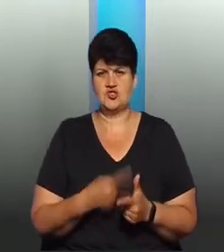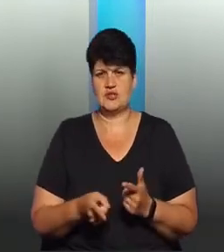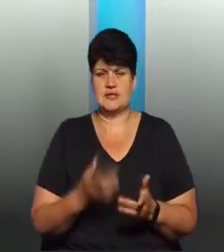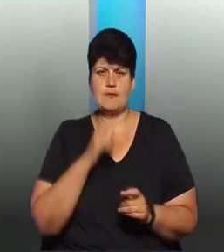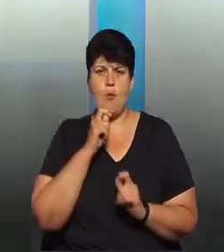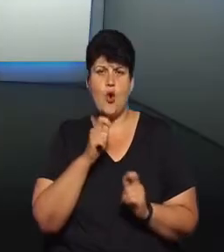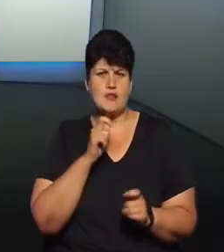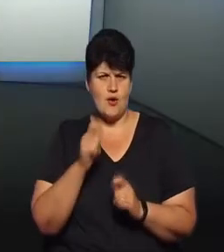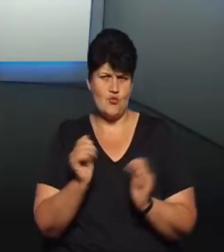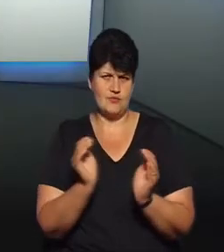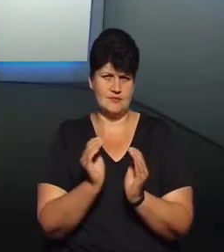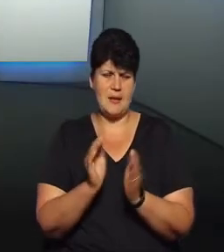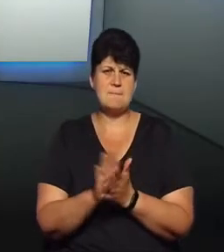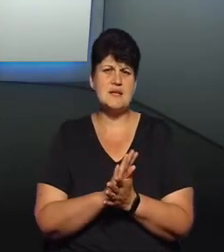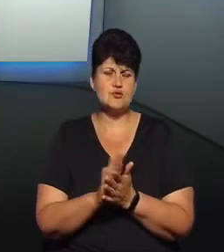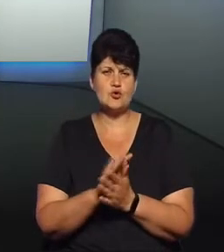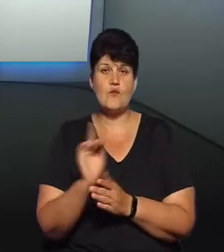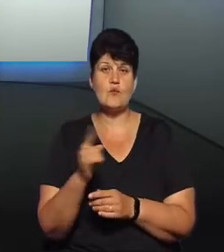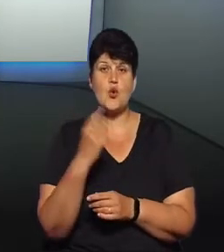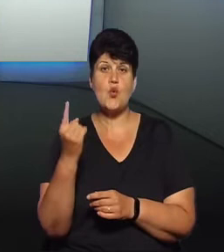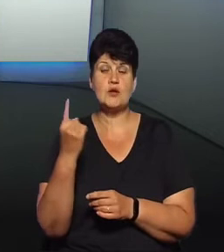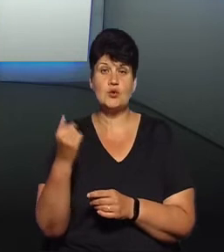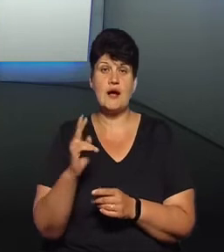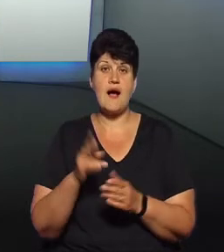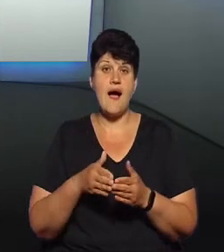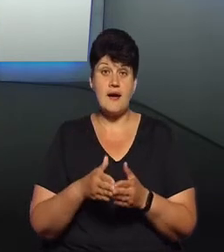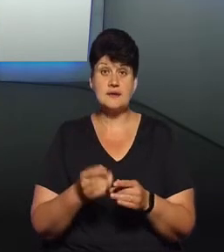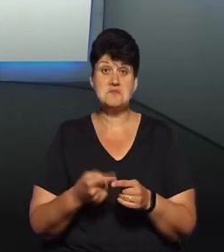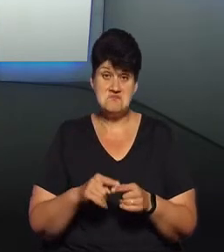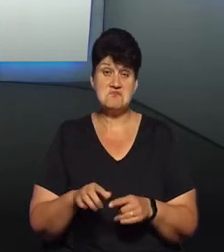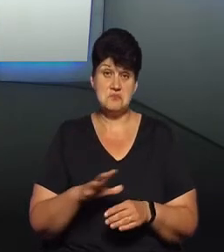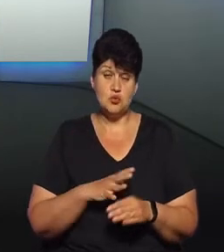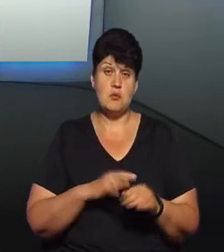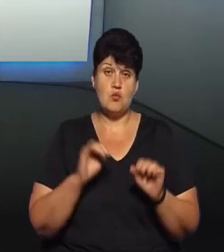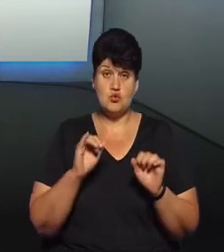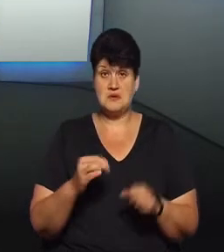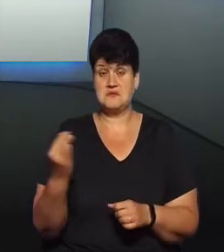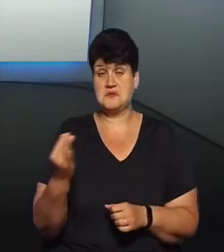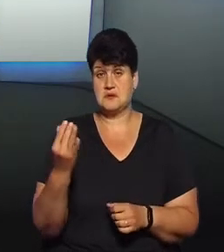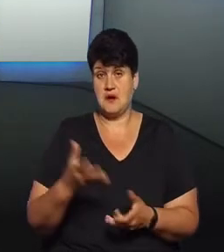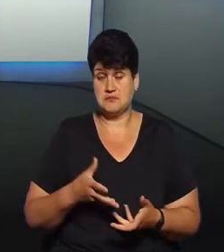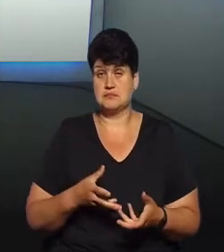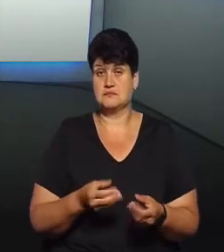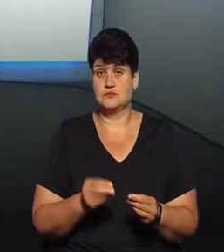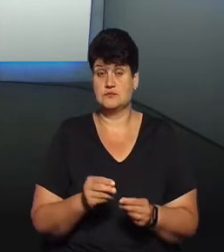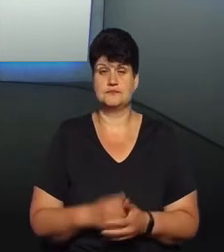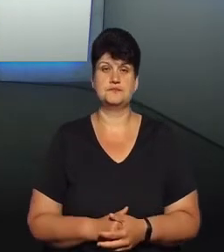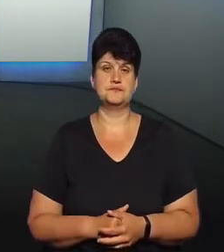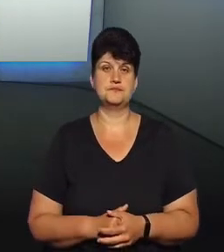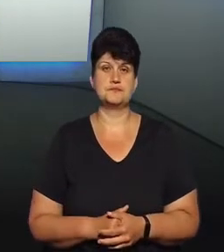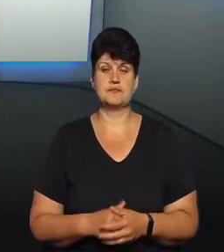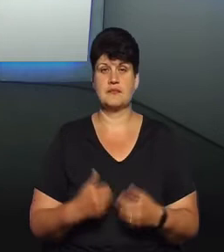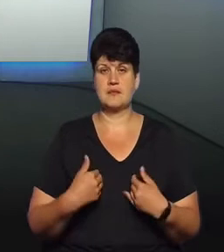безкоштовну прогулянку на катері, і це вже було б можливо для когось цікавою мотивацією. Чому б ні? Ми зараз, я пропоную так трішечки перейти